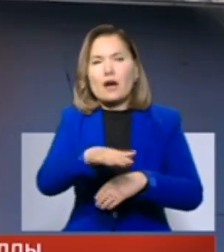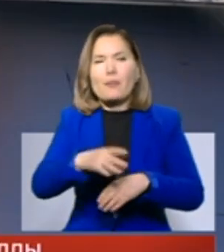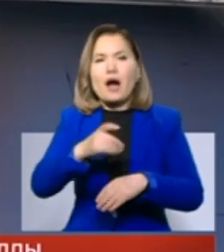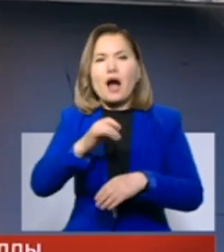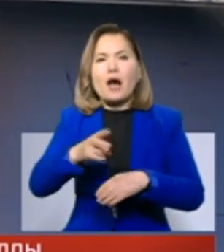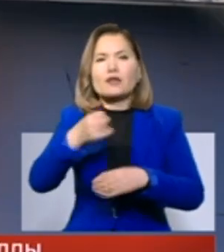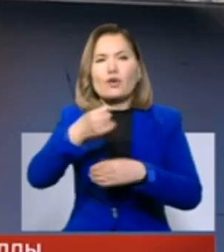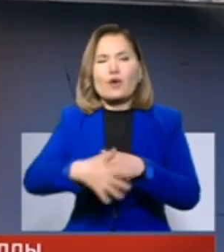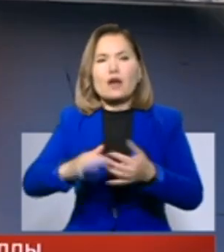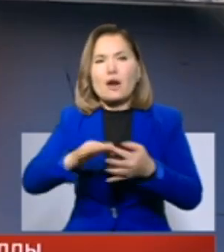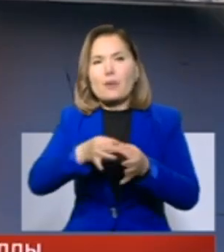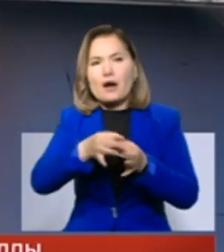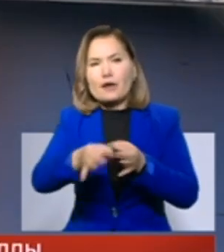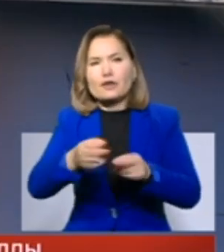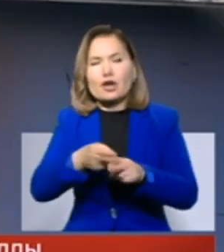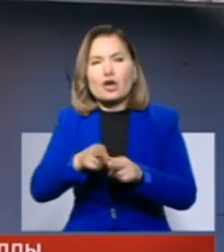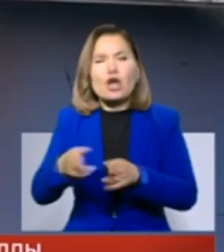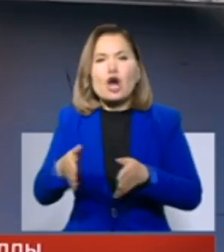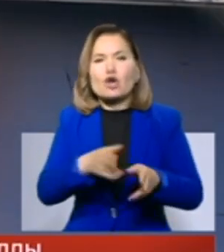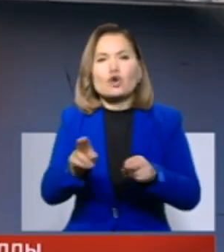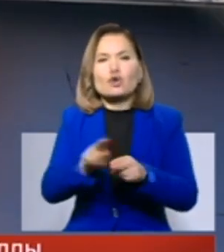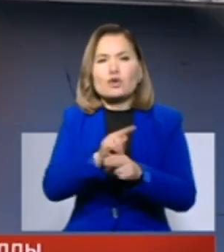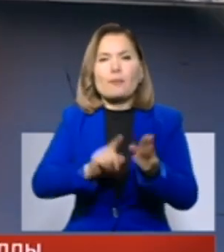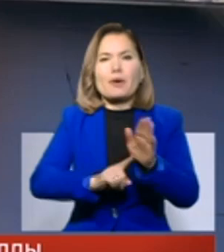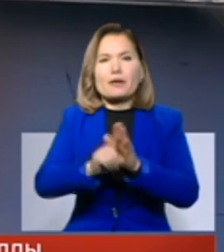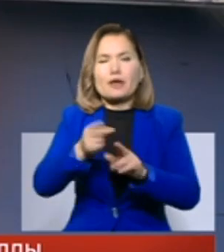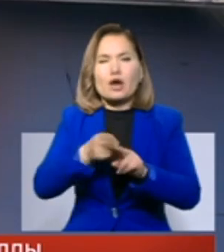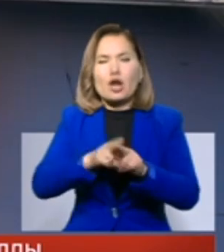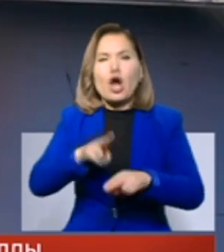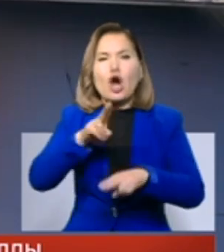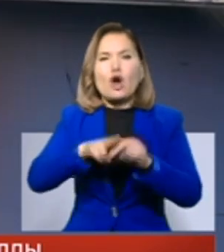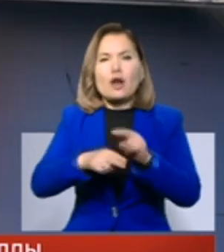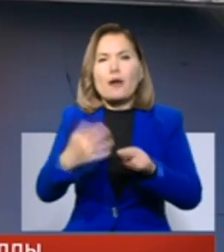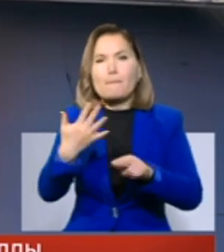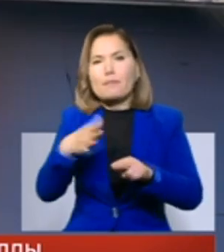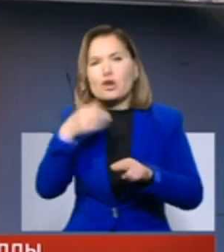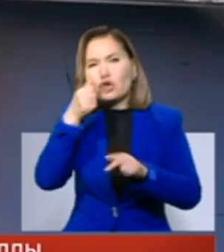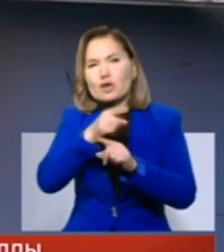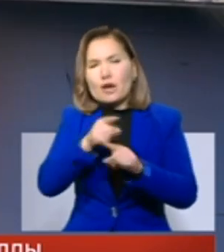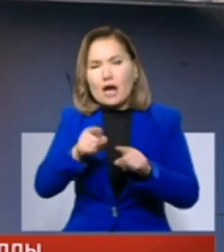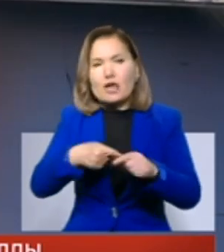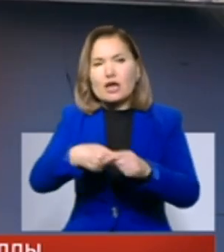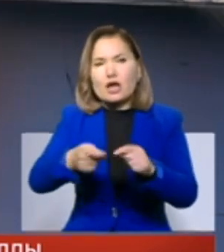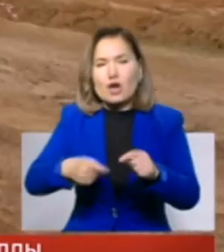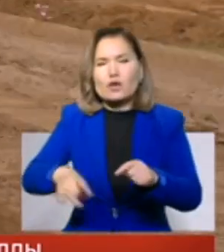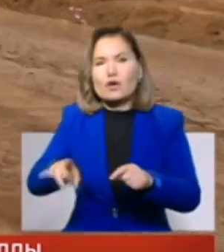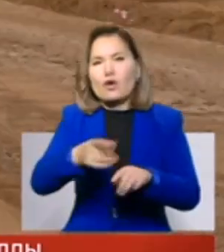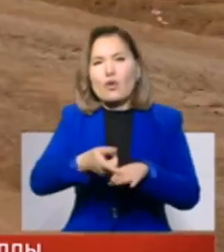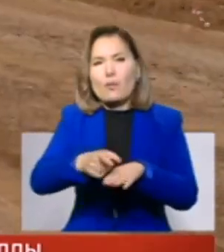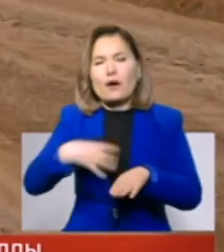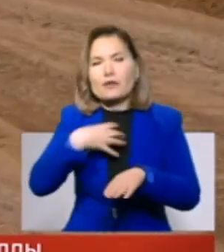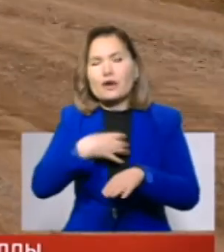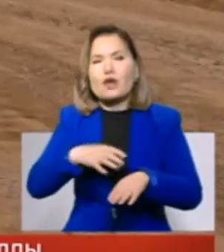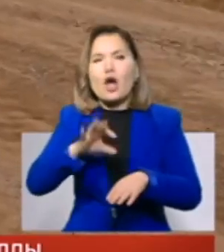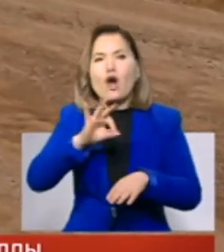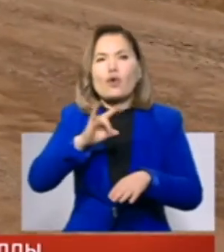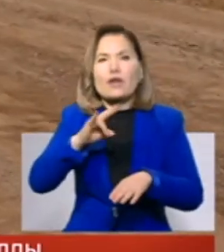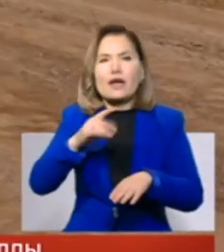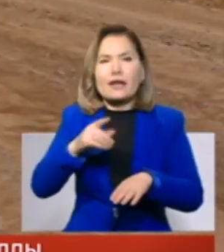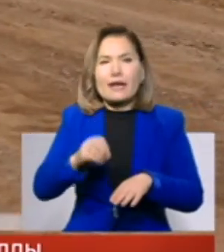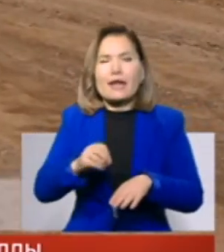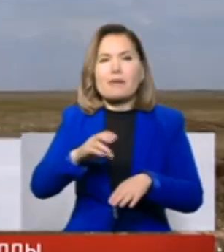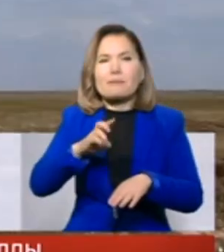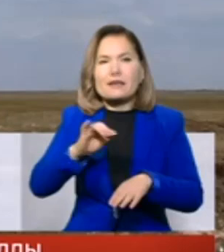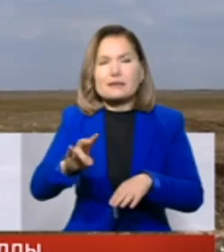Ордасы ауылына дейінгі кіреберіс жолды жөндеу басталды. Ал құрылысы 5 жылға созылған республикалық маңызы бар Өнегей Бесен